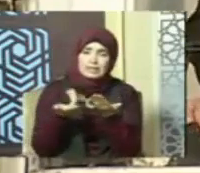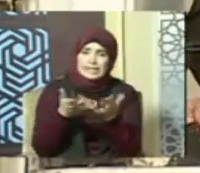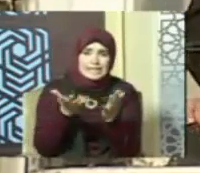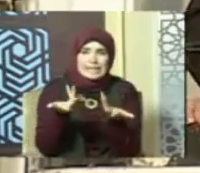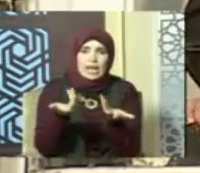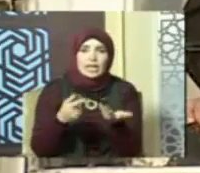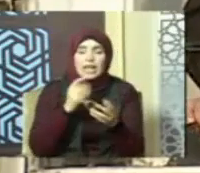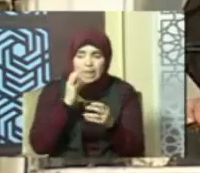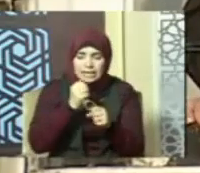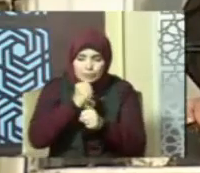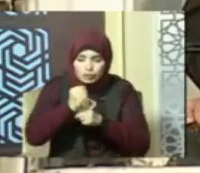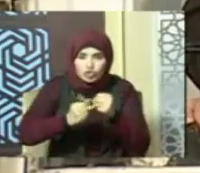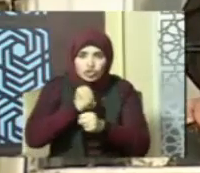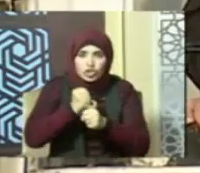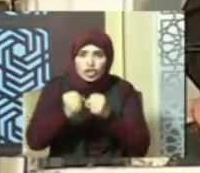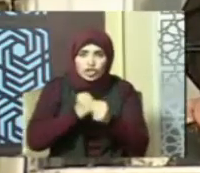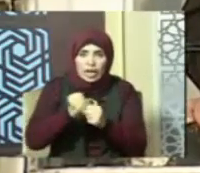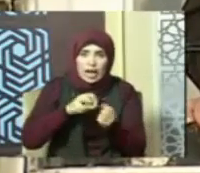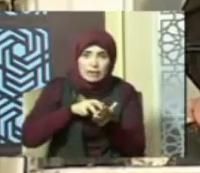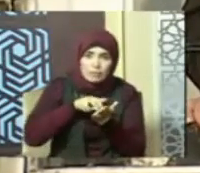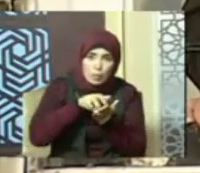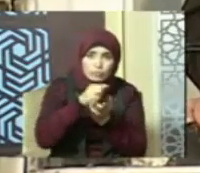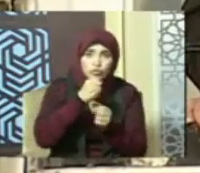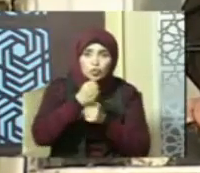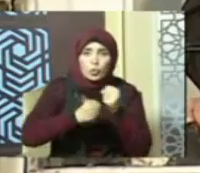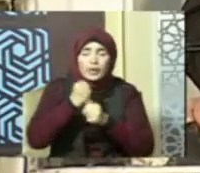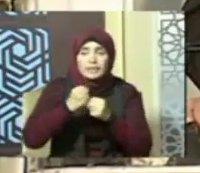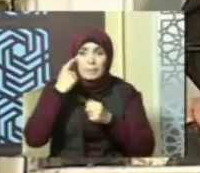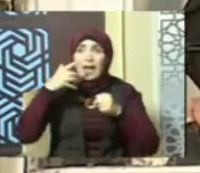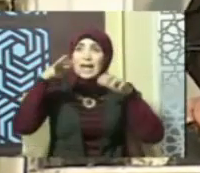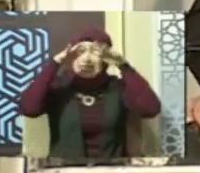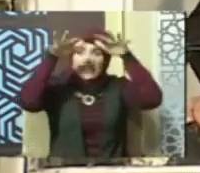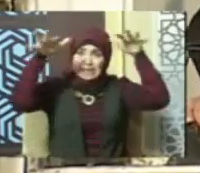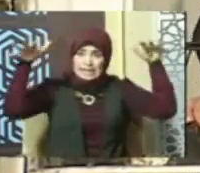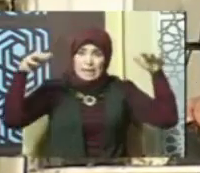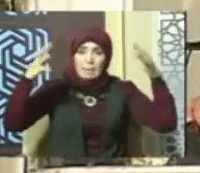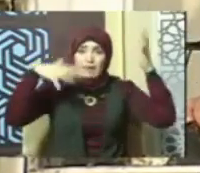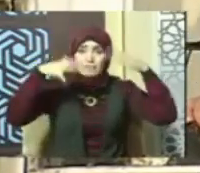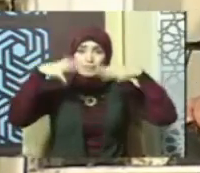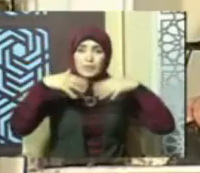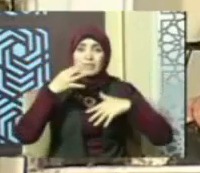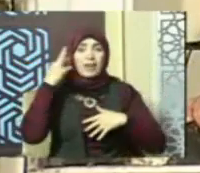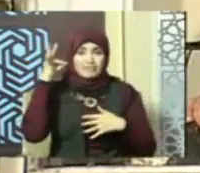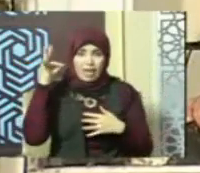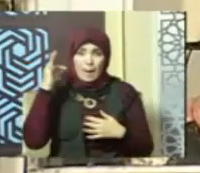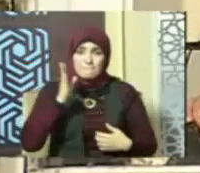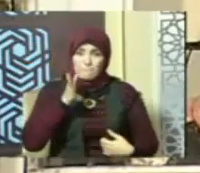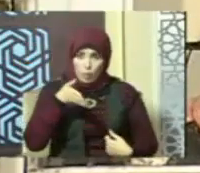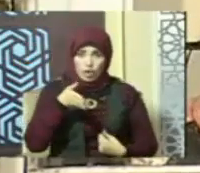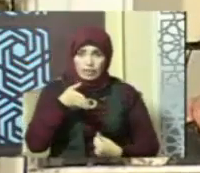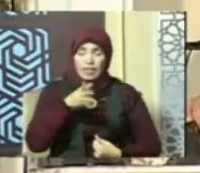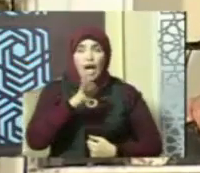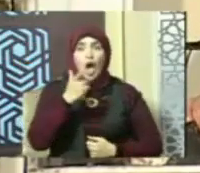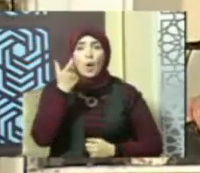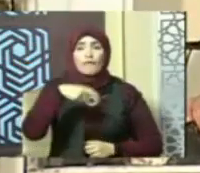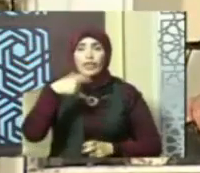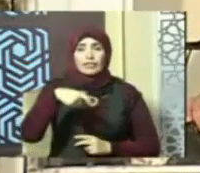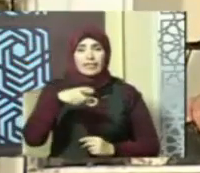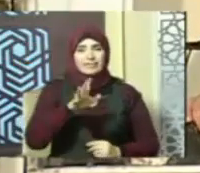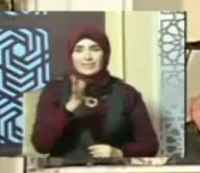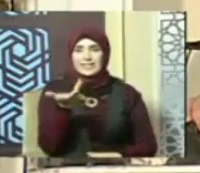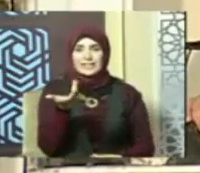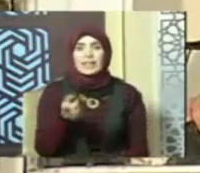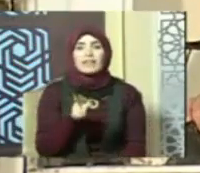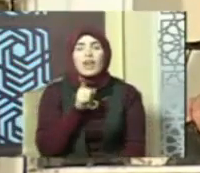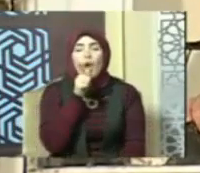وقد علمتم أن السماء لا تمطر ذهبا ولا فضة. ومر